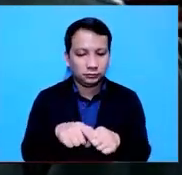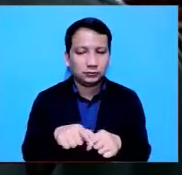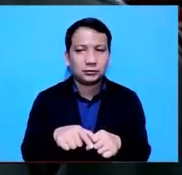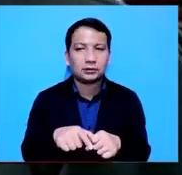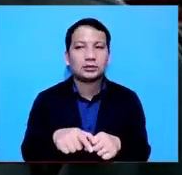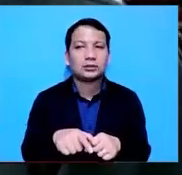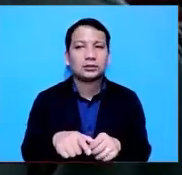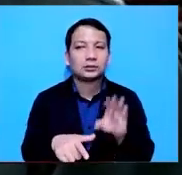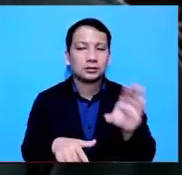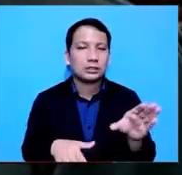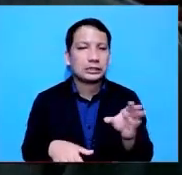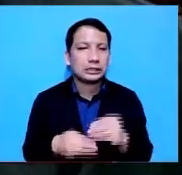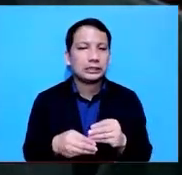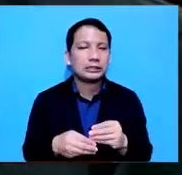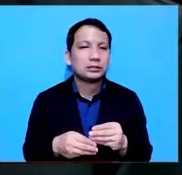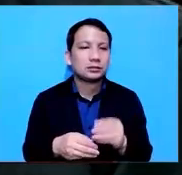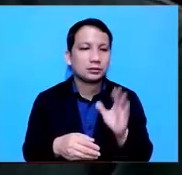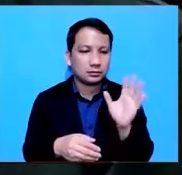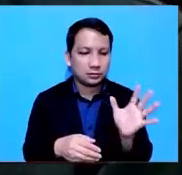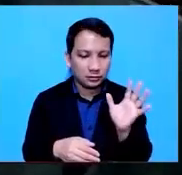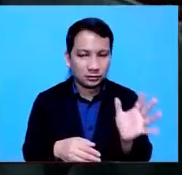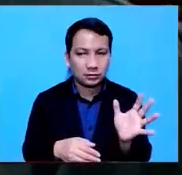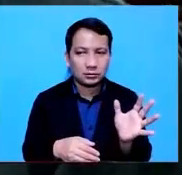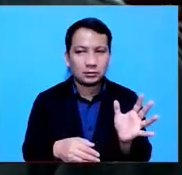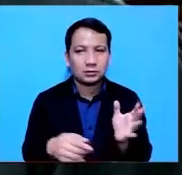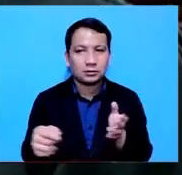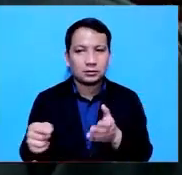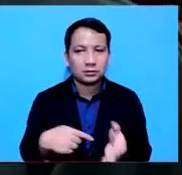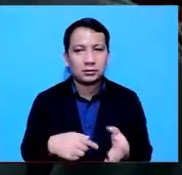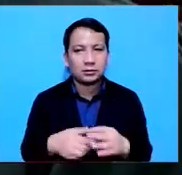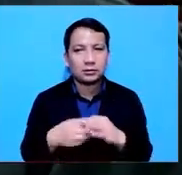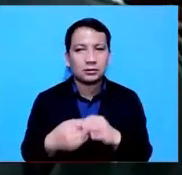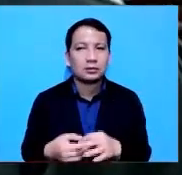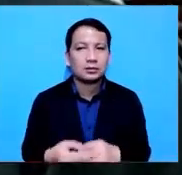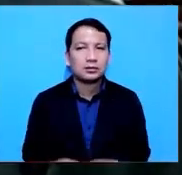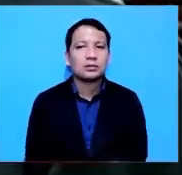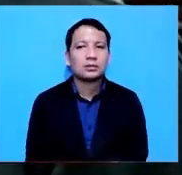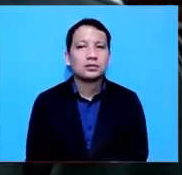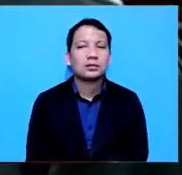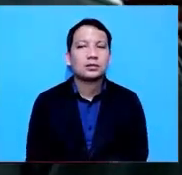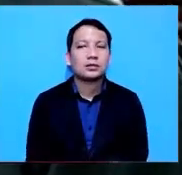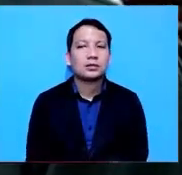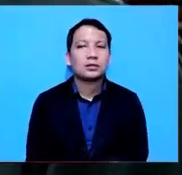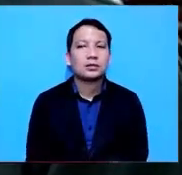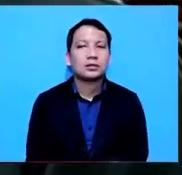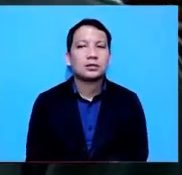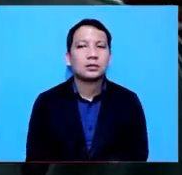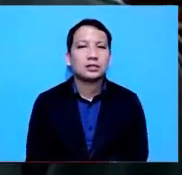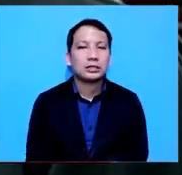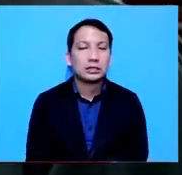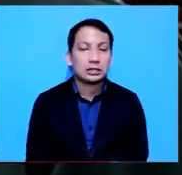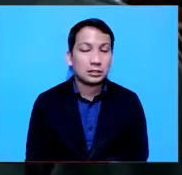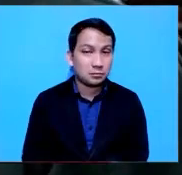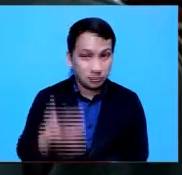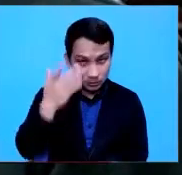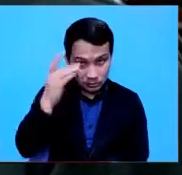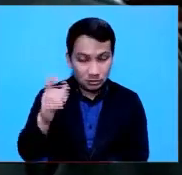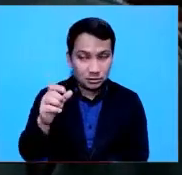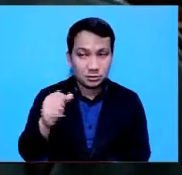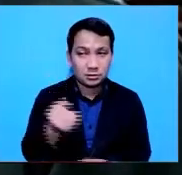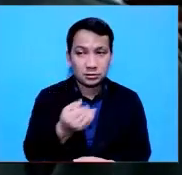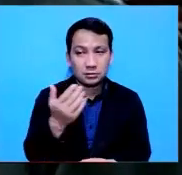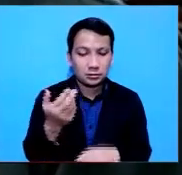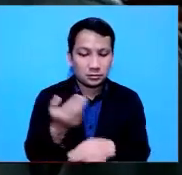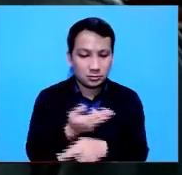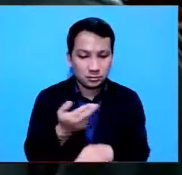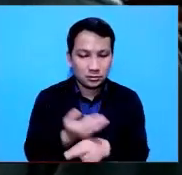yung 15 yun, na single namin. Load. Sa Smart. Maglo-load kami ng regular, then